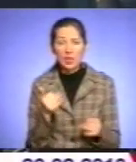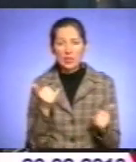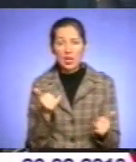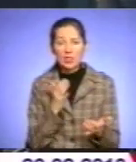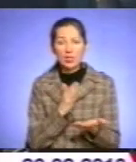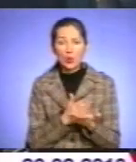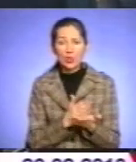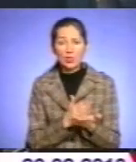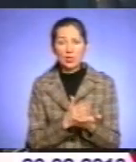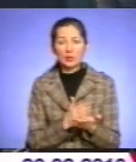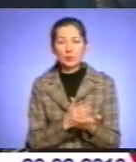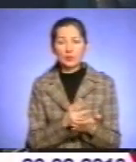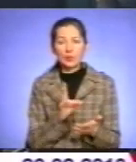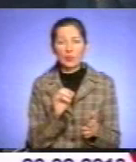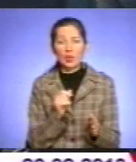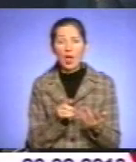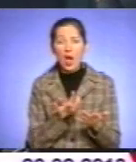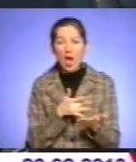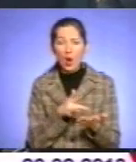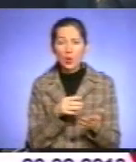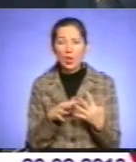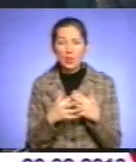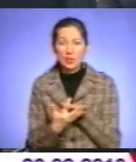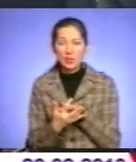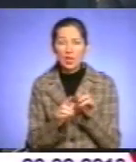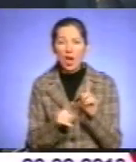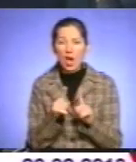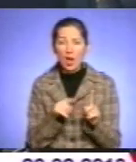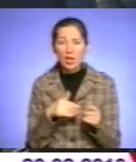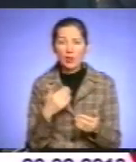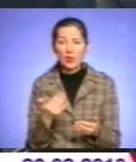знаходяться на рахунках сільських рад, вони